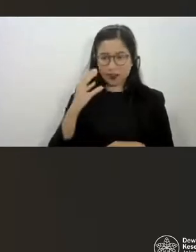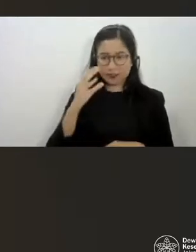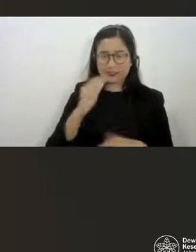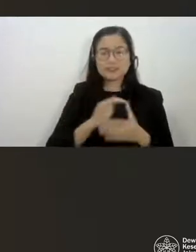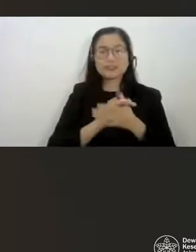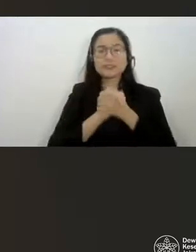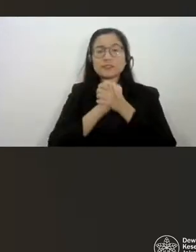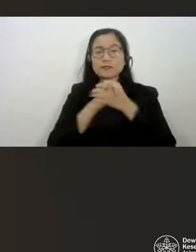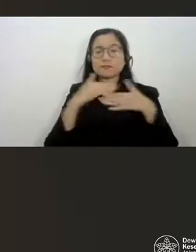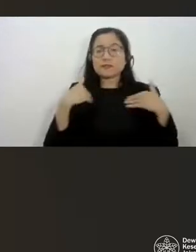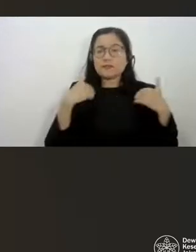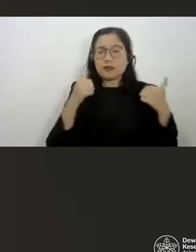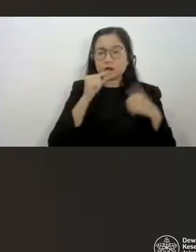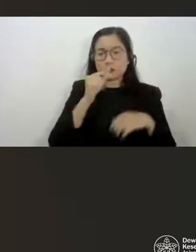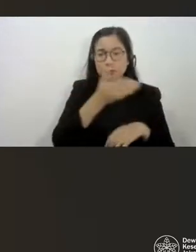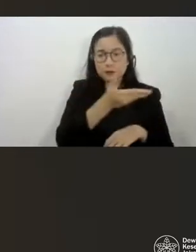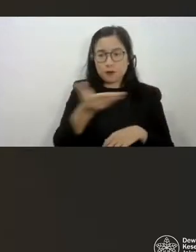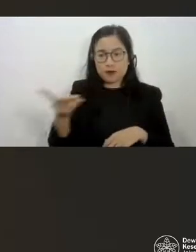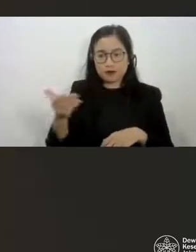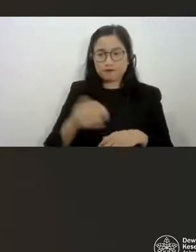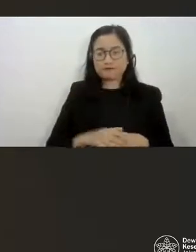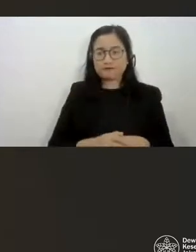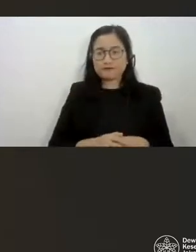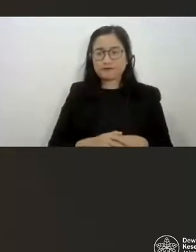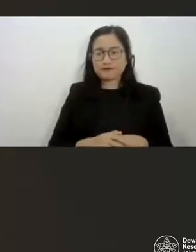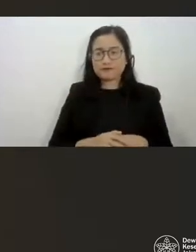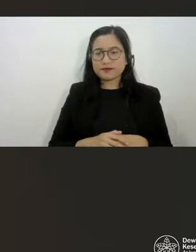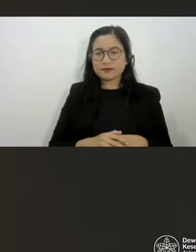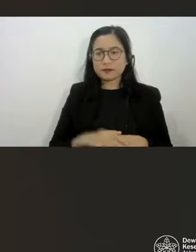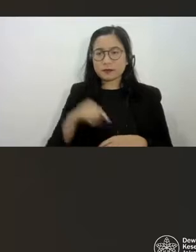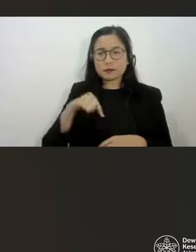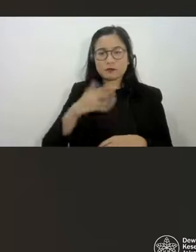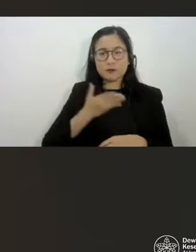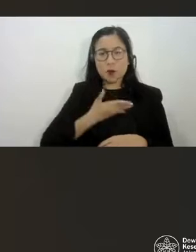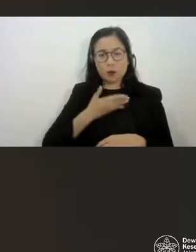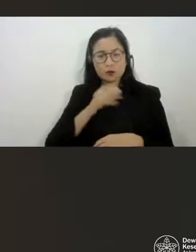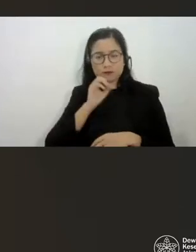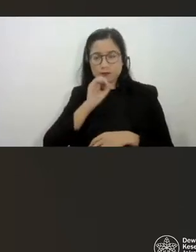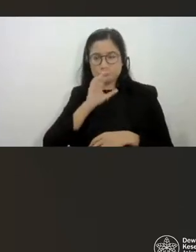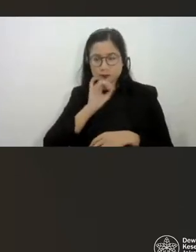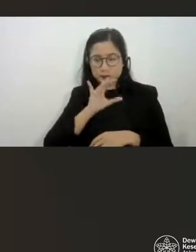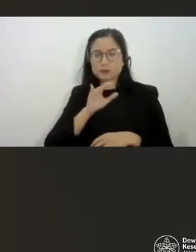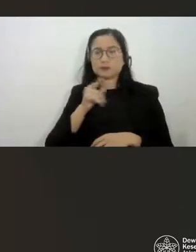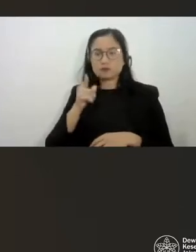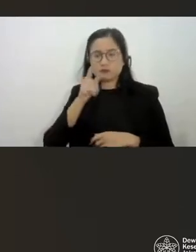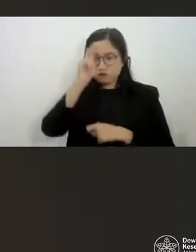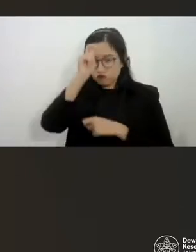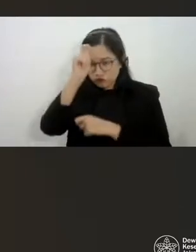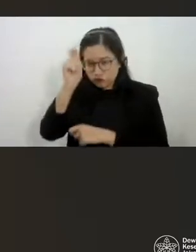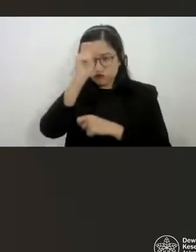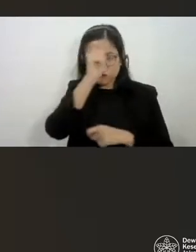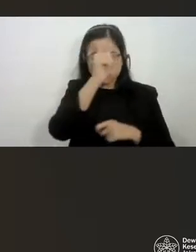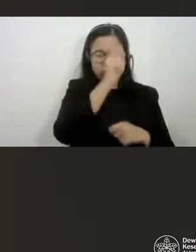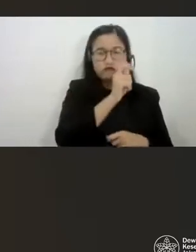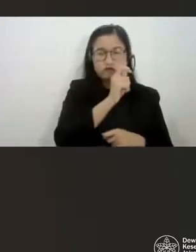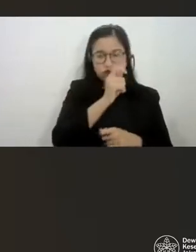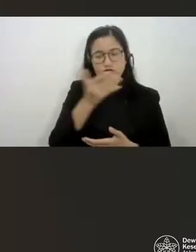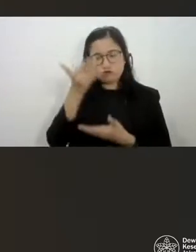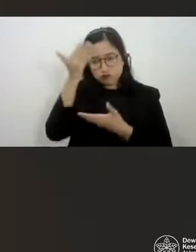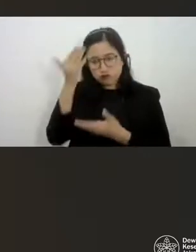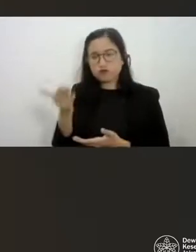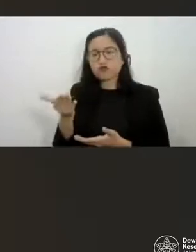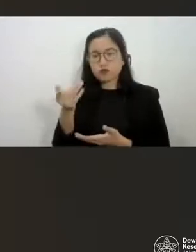untuk kita semuanya. Pertama-tama saya ingin menyampaikan apresiasi dan penghargaan yang